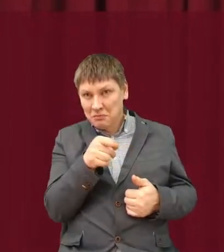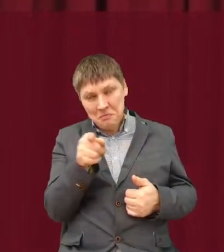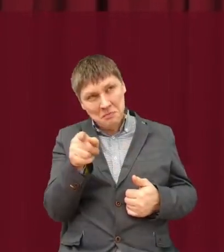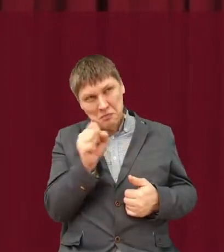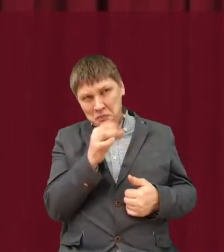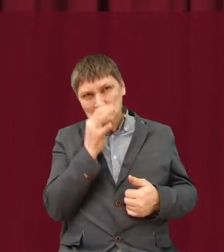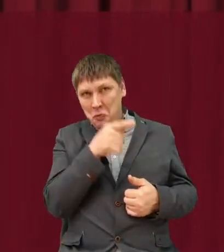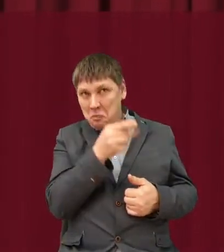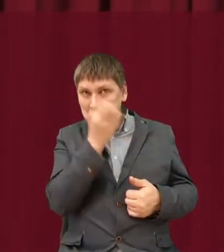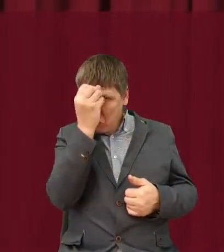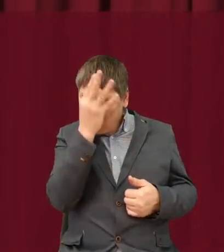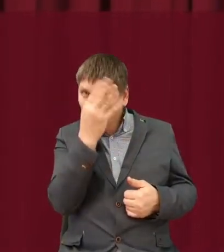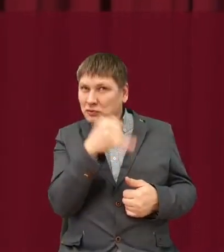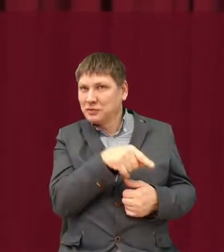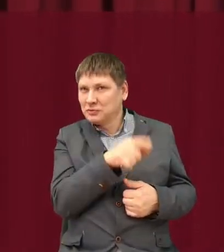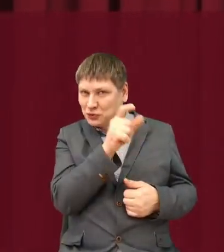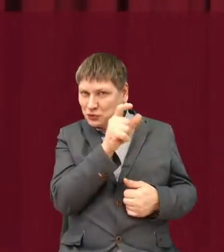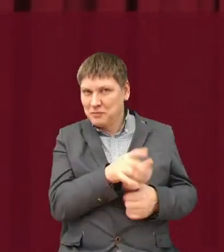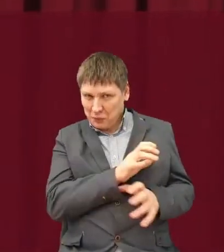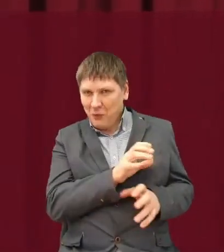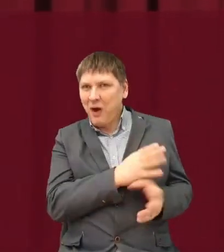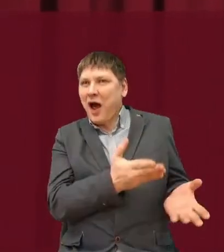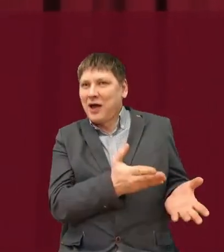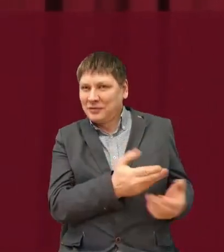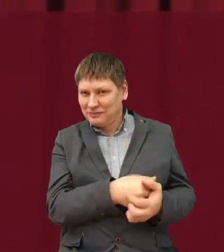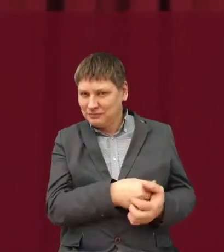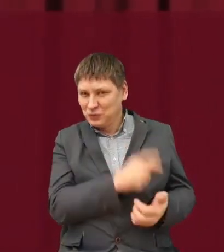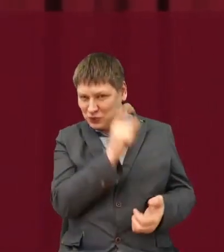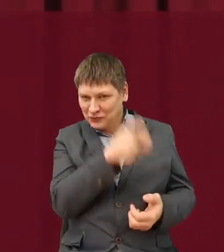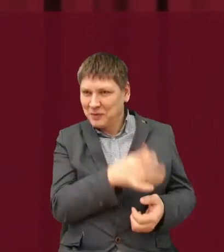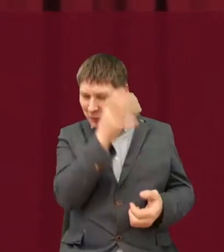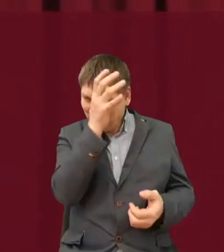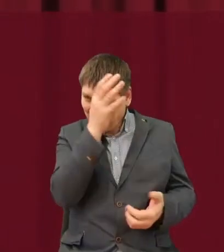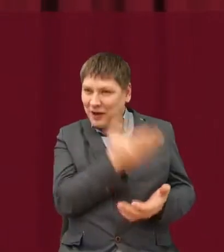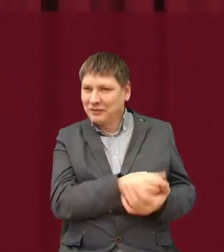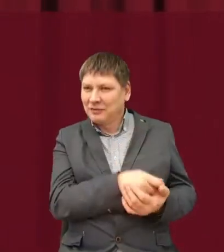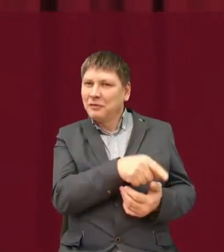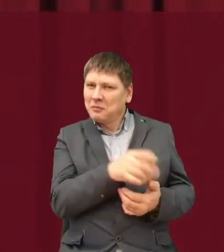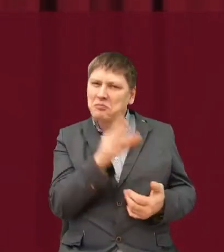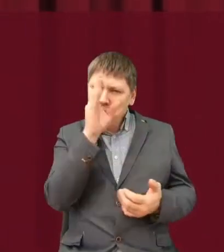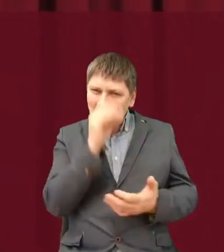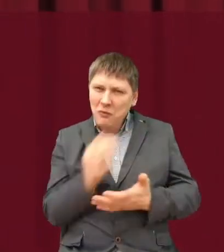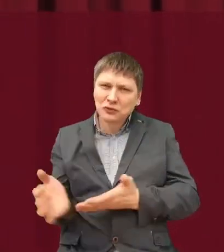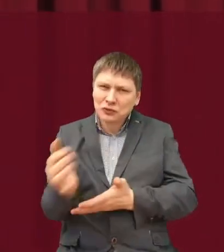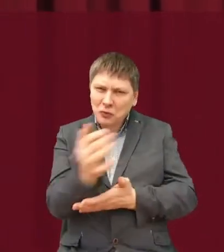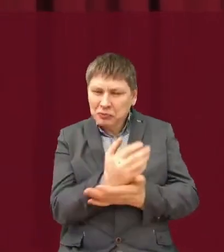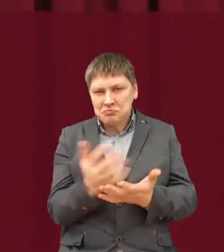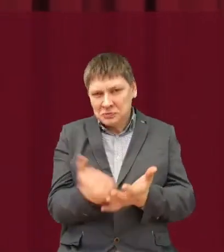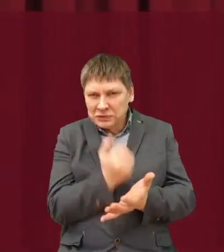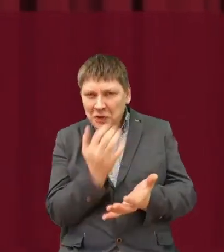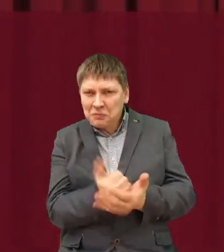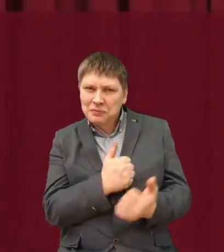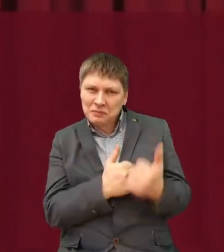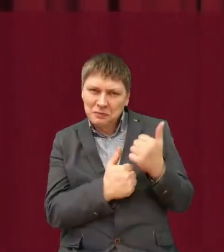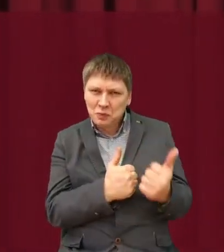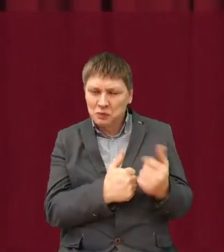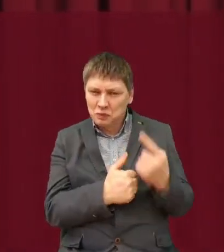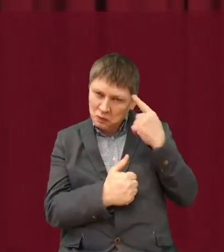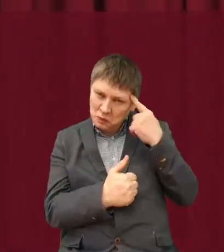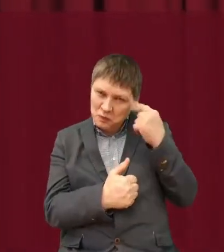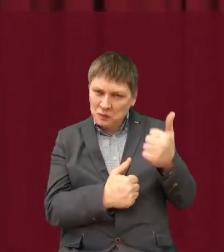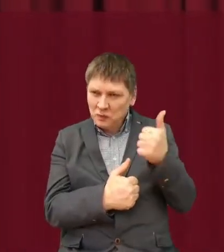мудрый человек достаточно умный в том плане что он мог собрать какое-то заработать собрать